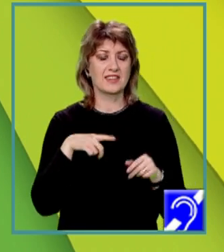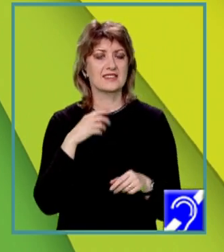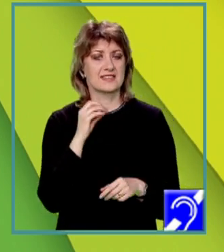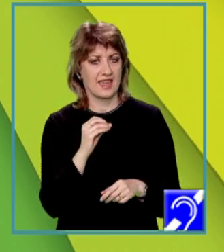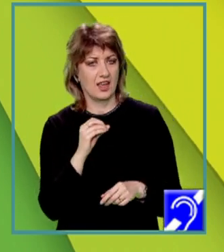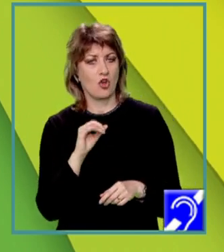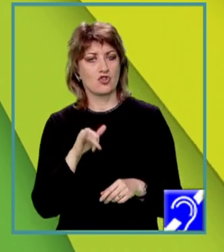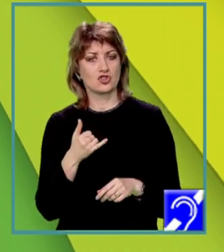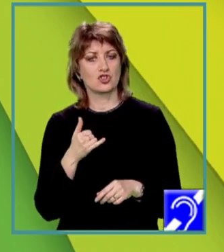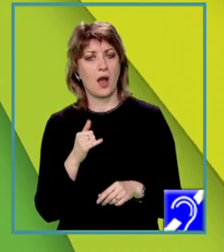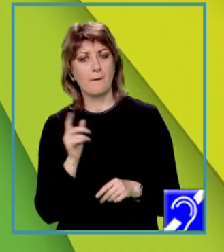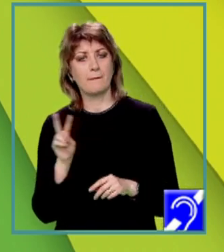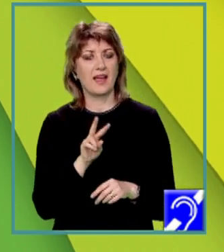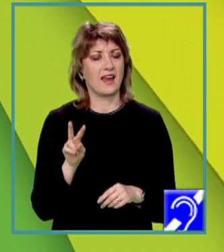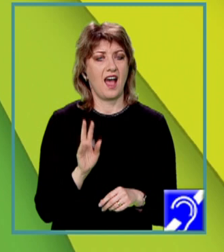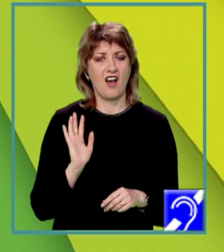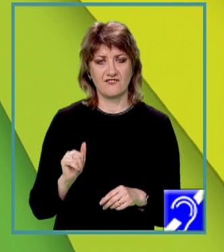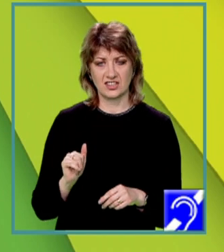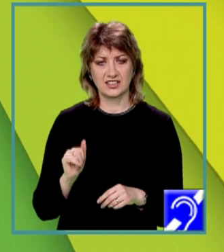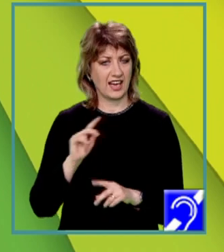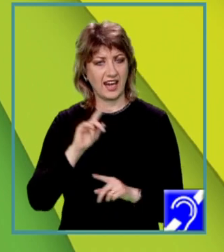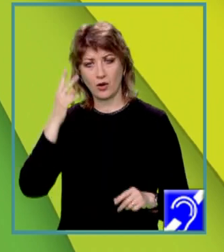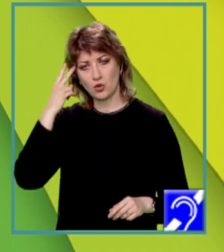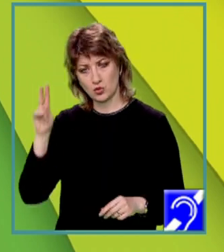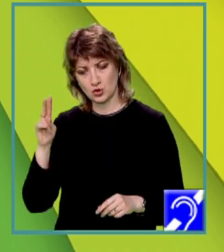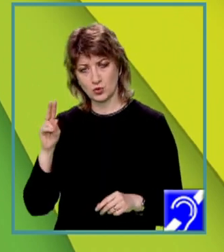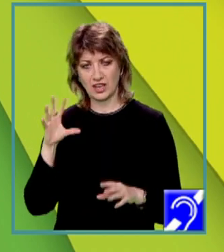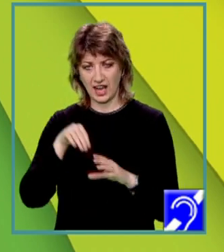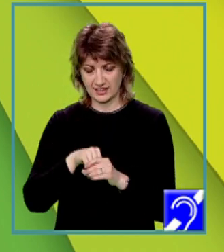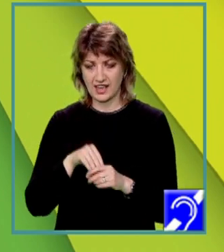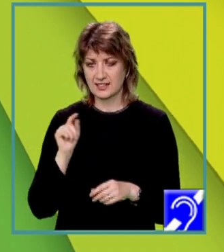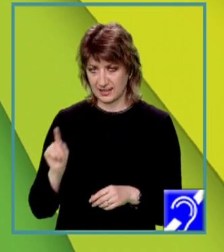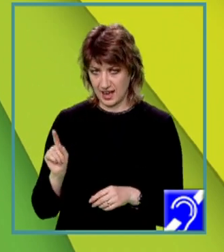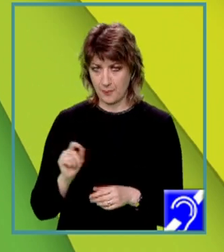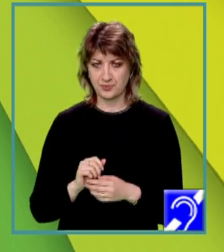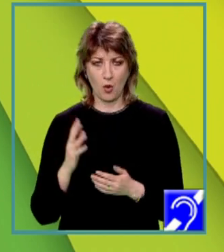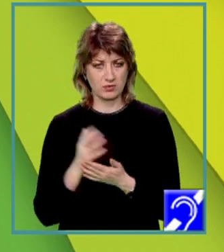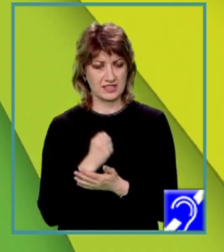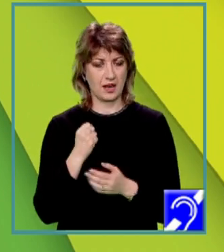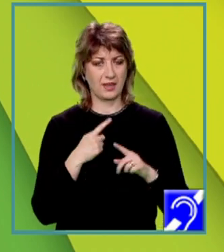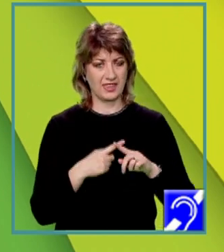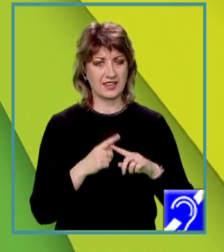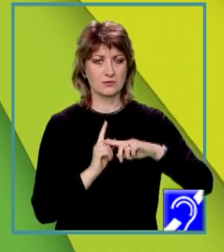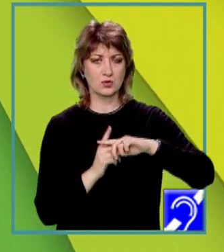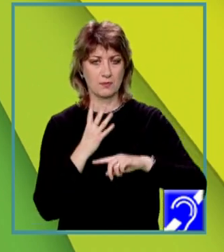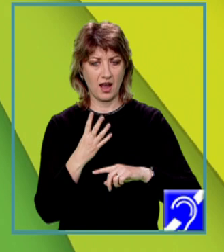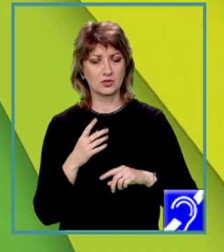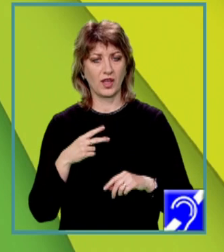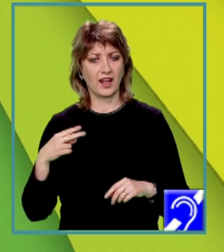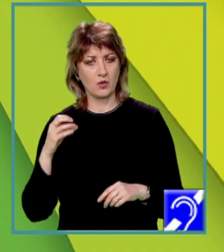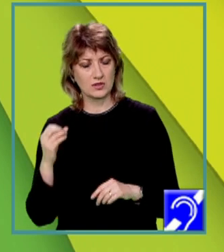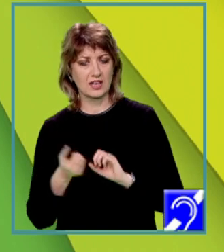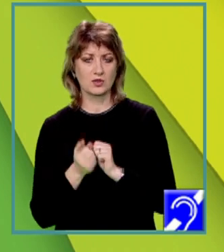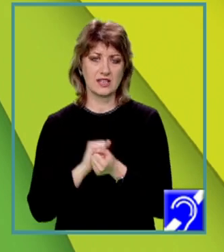zero și ambele având necunoscuta incadrata nea vom obține x plus patru este egal cu zero